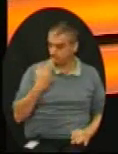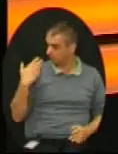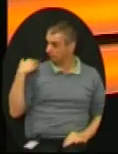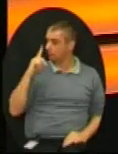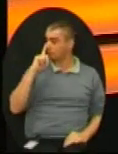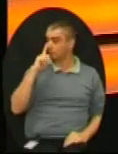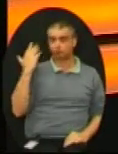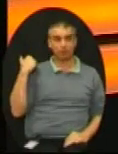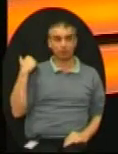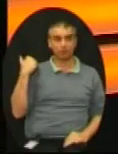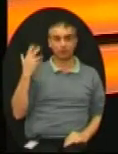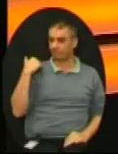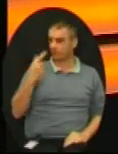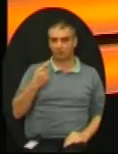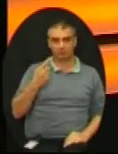שהייתה ביום ראשון,